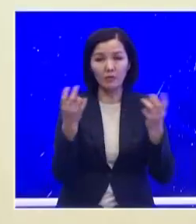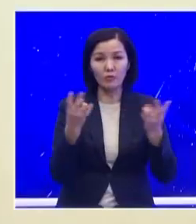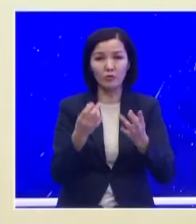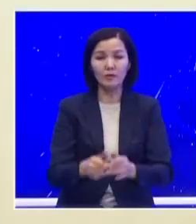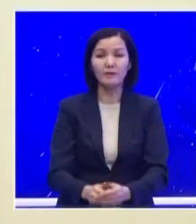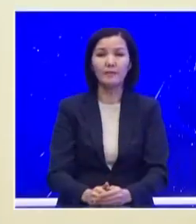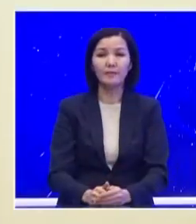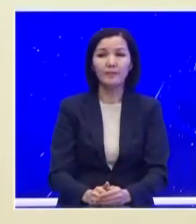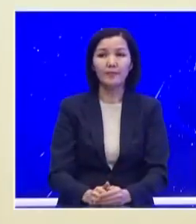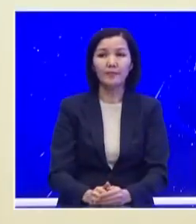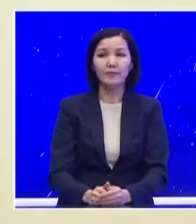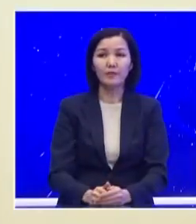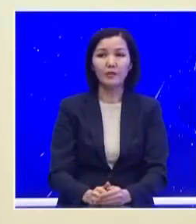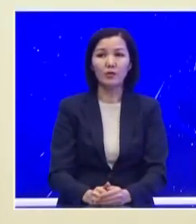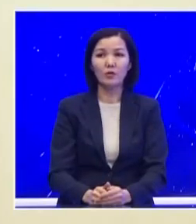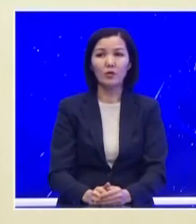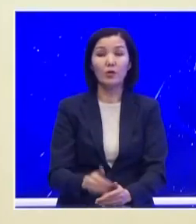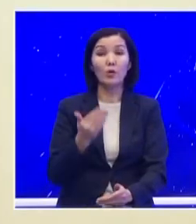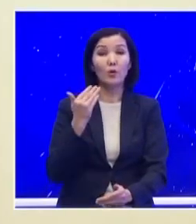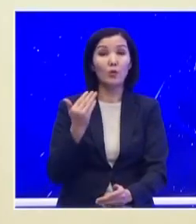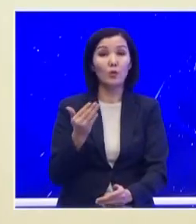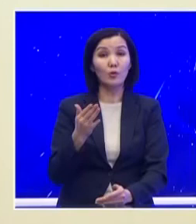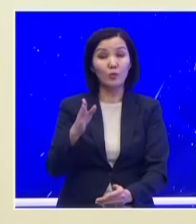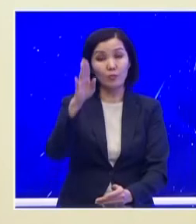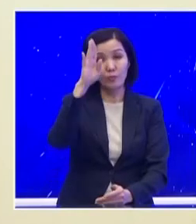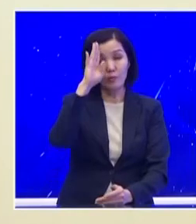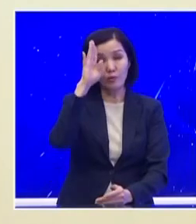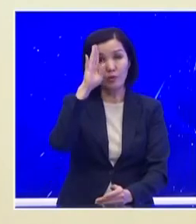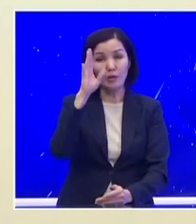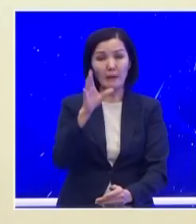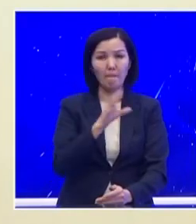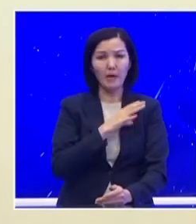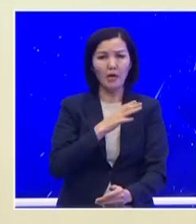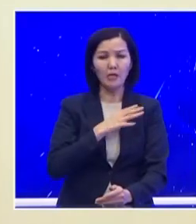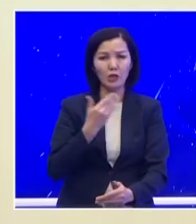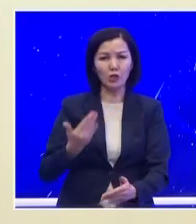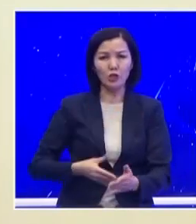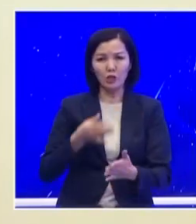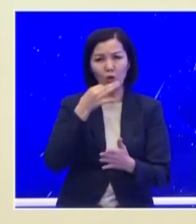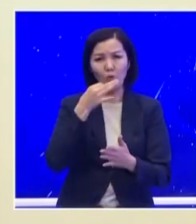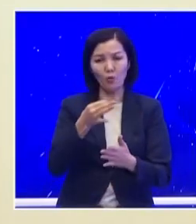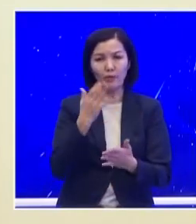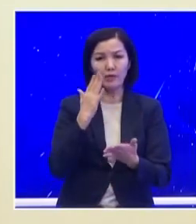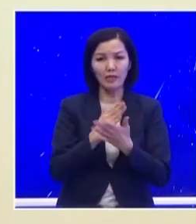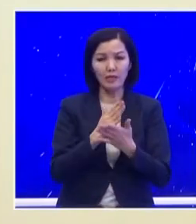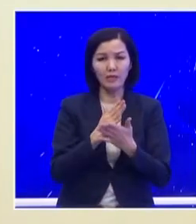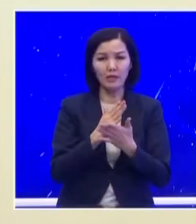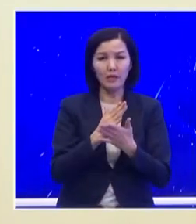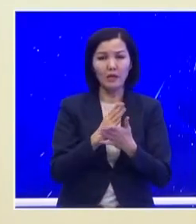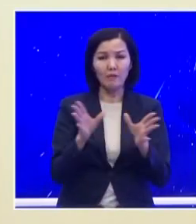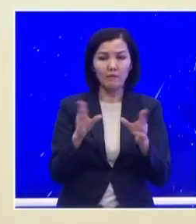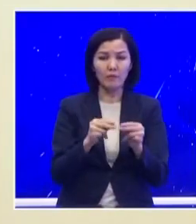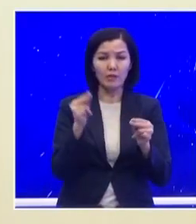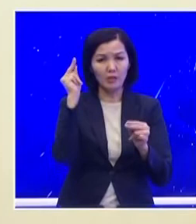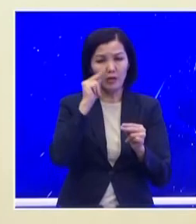Он мыслящий, думающий. Потом у него, видите, есть богатый жизненный опыт. Мы ведем теоретический курс обучения на занятия,